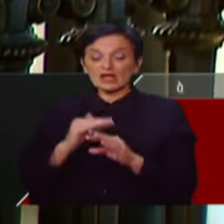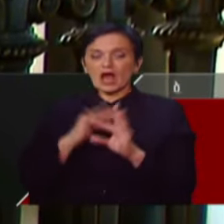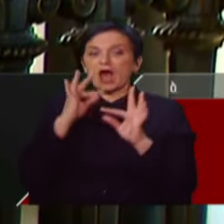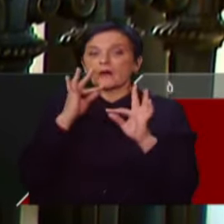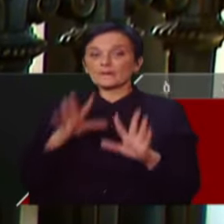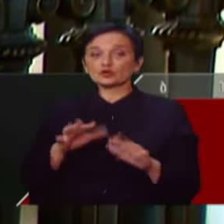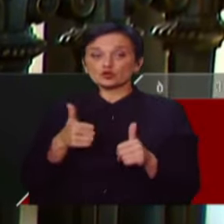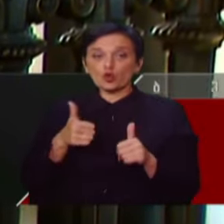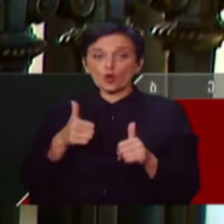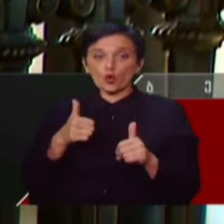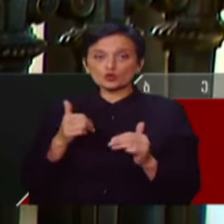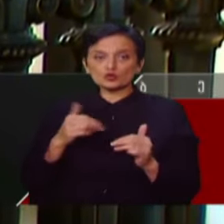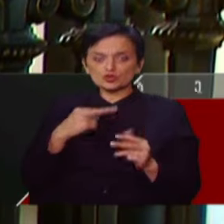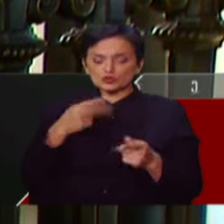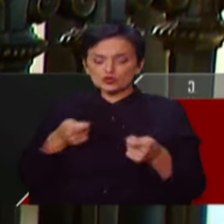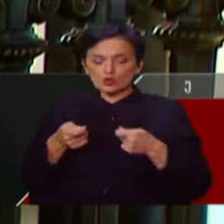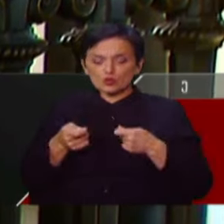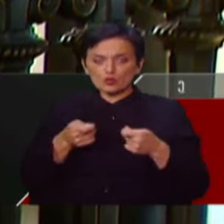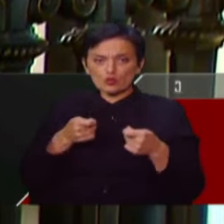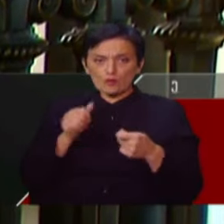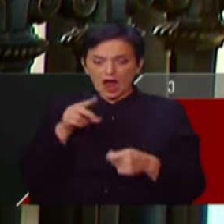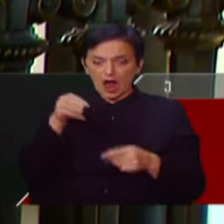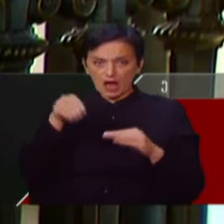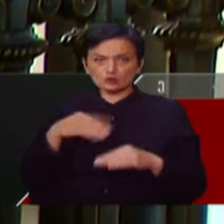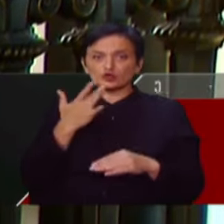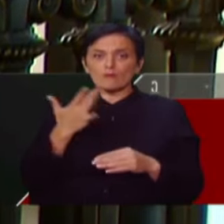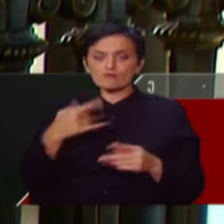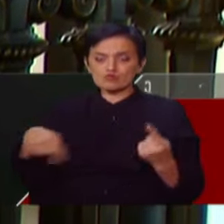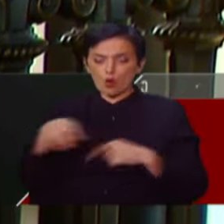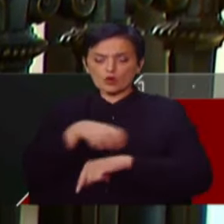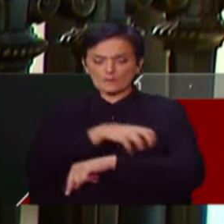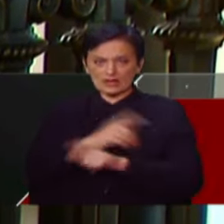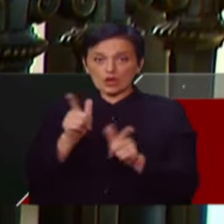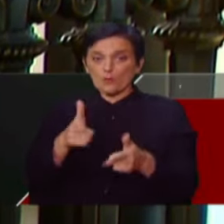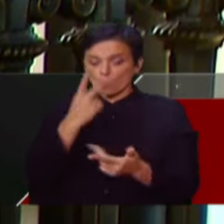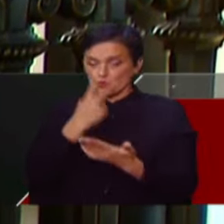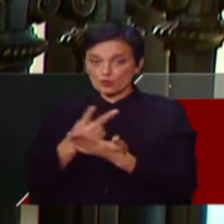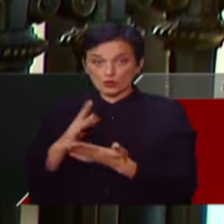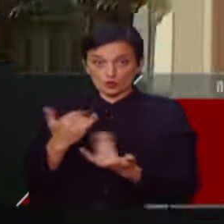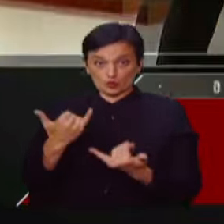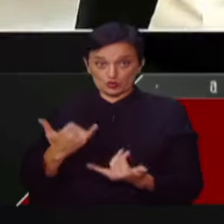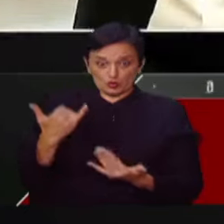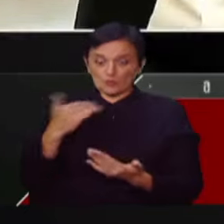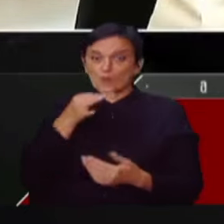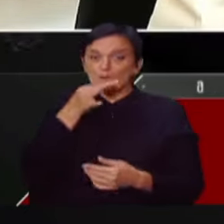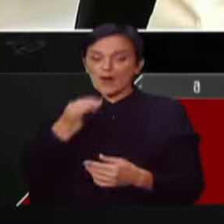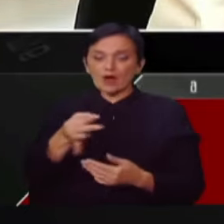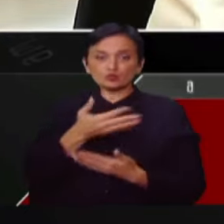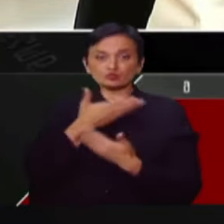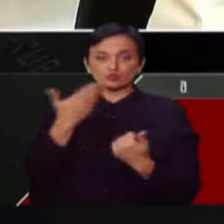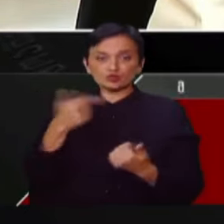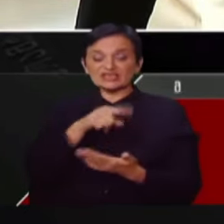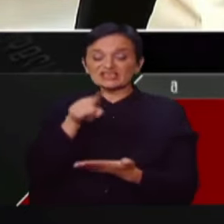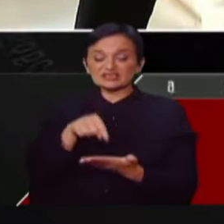ამნისტიას როგორც ჰუმანურ აქტს ყველა პოლიტიკური პარტია ემხრობა, თუმცა მიუხედავად ამისა, ამ დრომდე კვლავ პასუხგაუცემელია